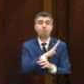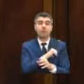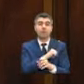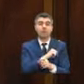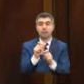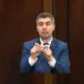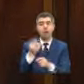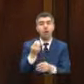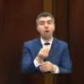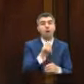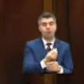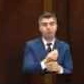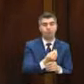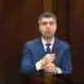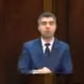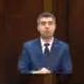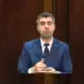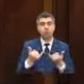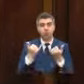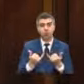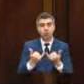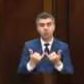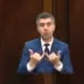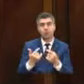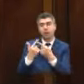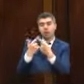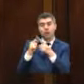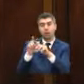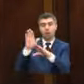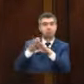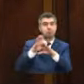بينهم أطفال. اليوم نطالب جميع